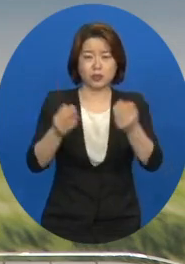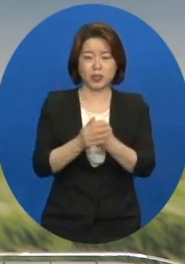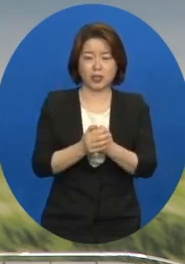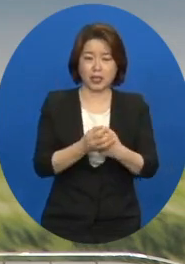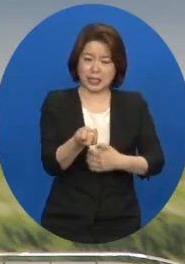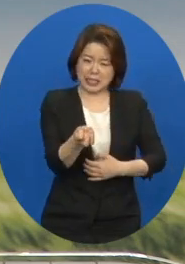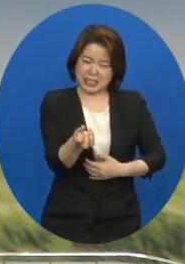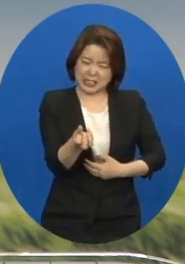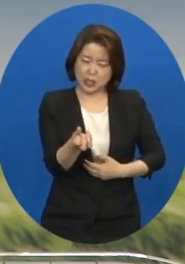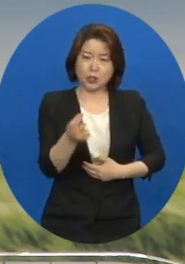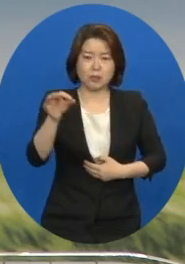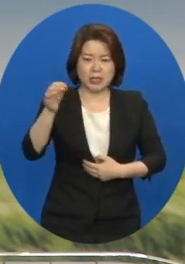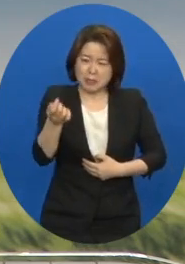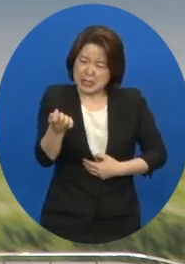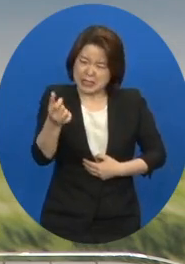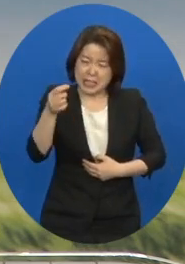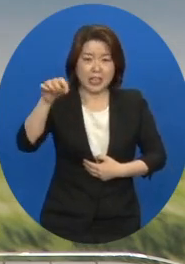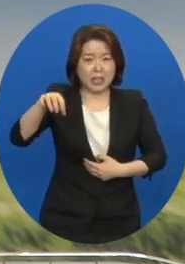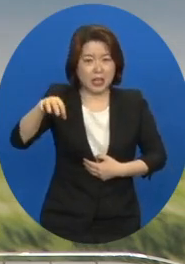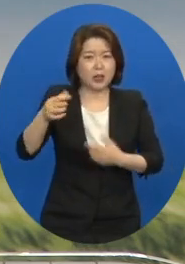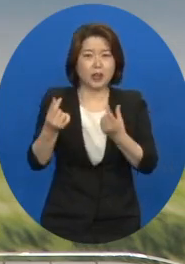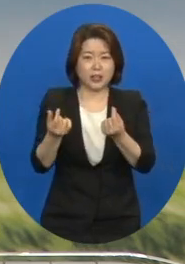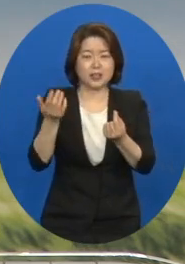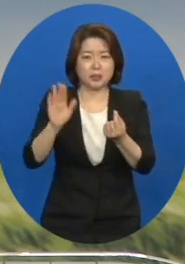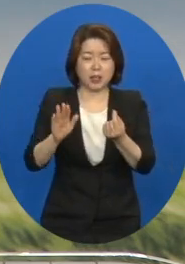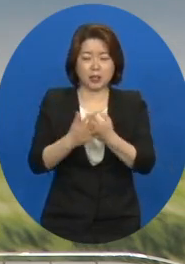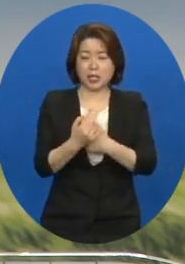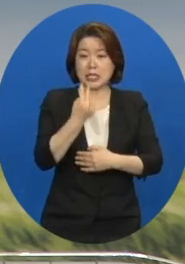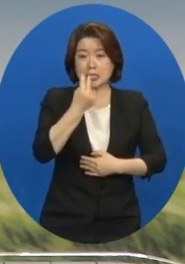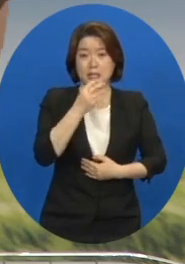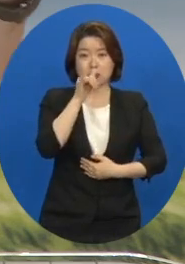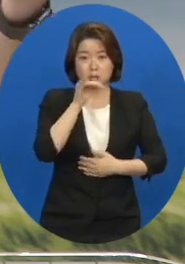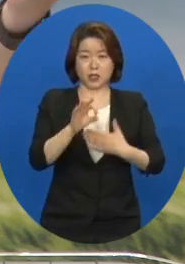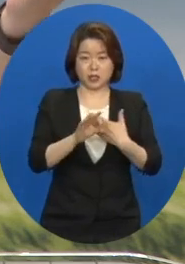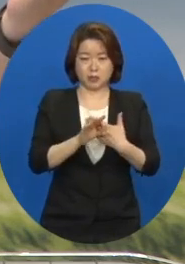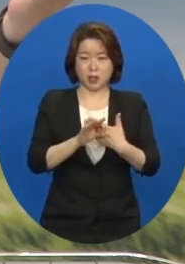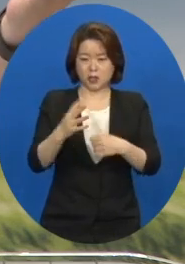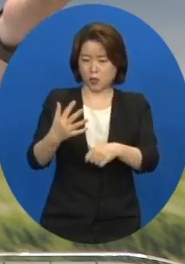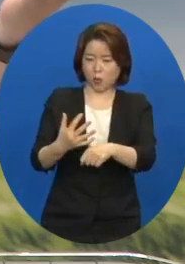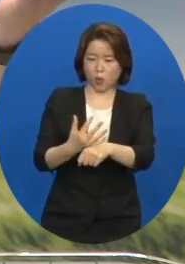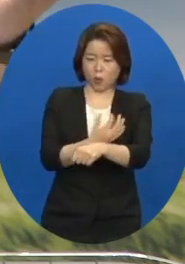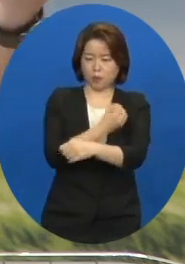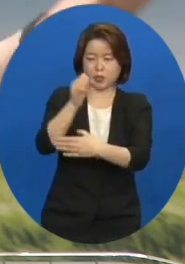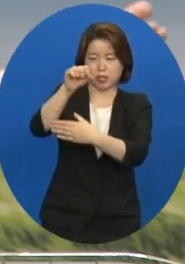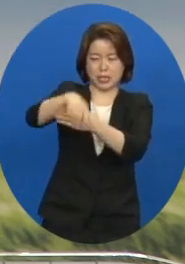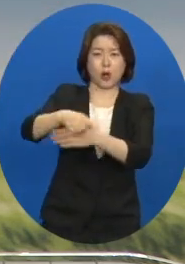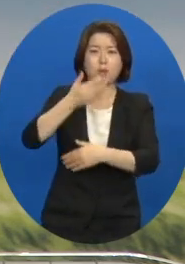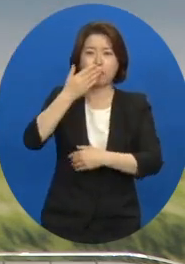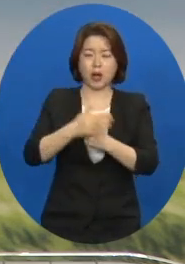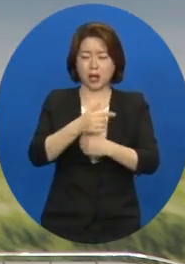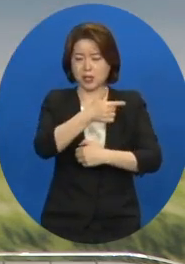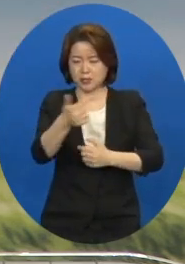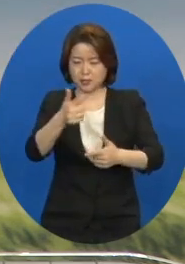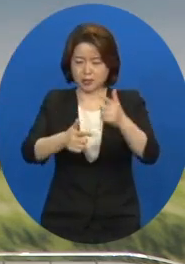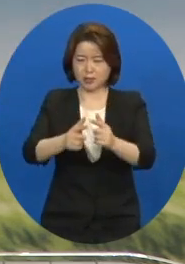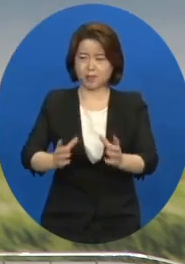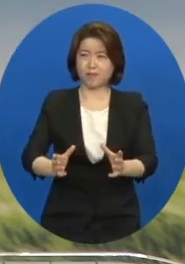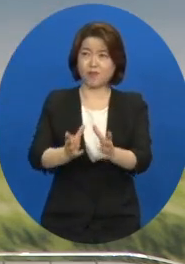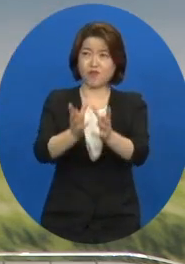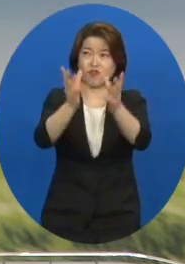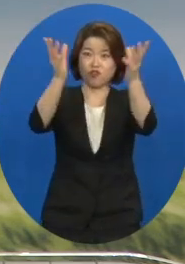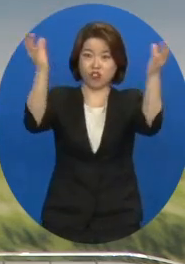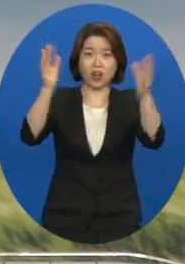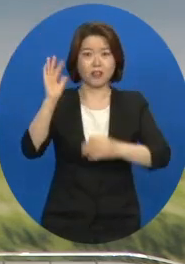씨앗처럼 작아 보여도 생명만 있으면 엄청난 열매가 맺어져요. 큰 나무가 됩니다.